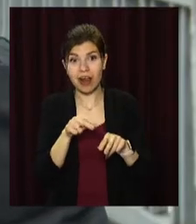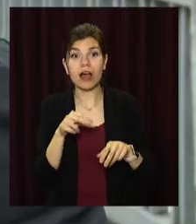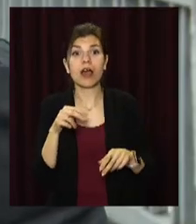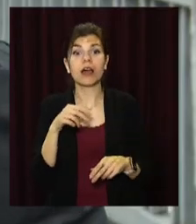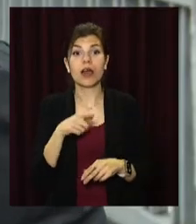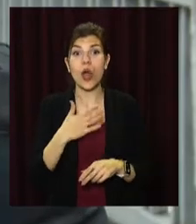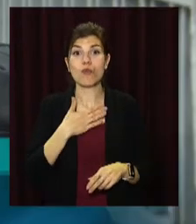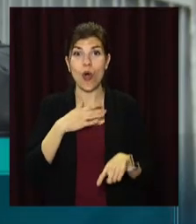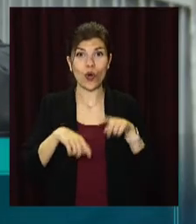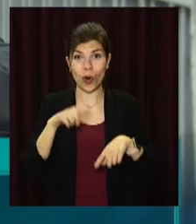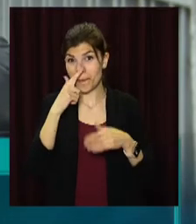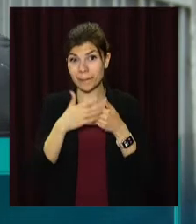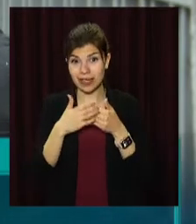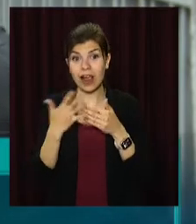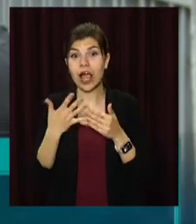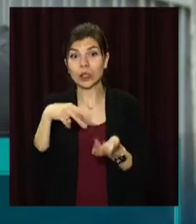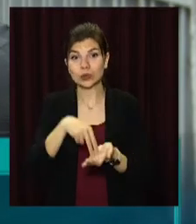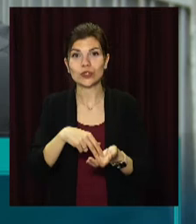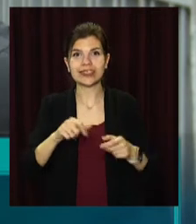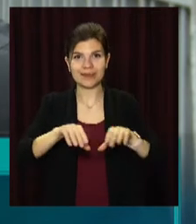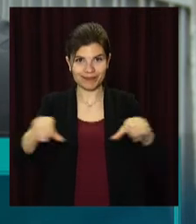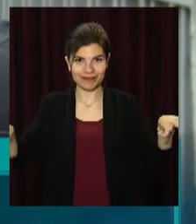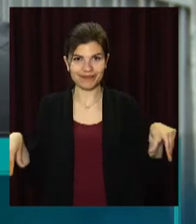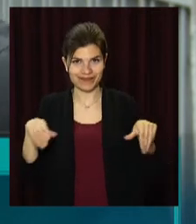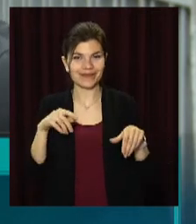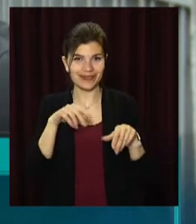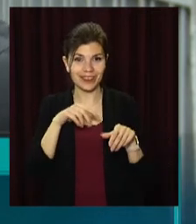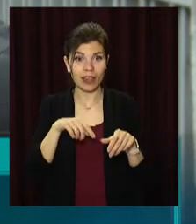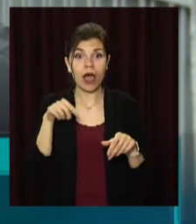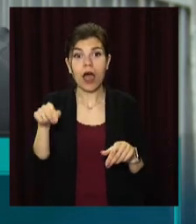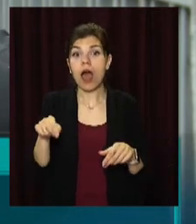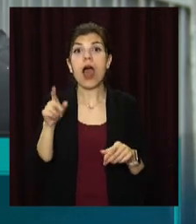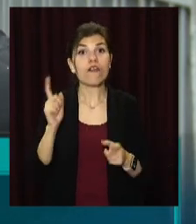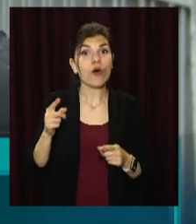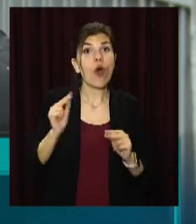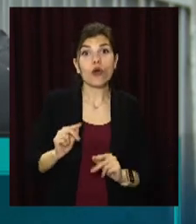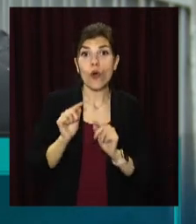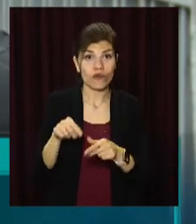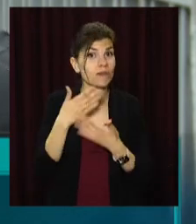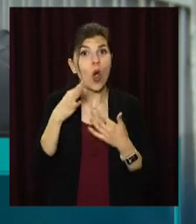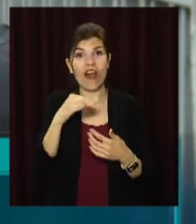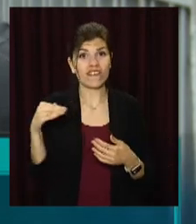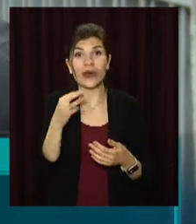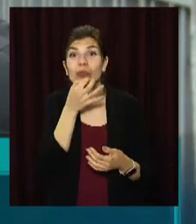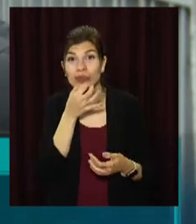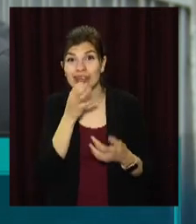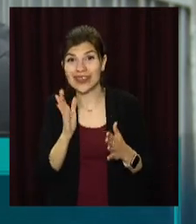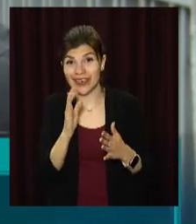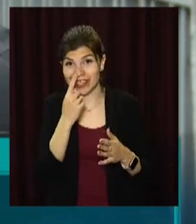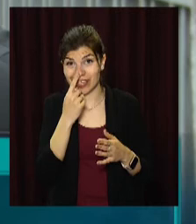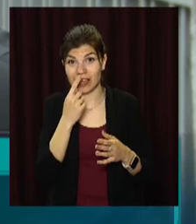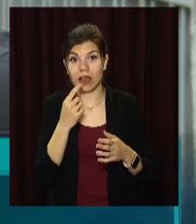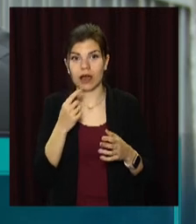жінка, моя близька родственниця, яка стояла за прилавком, оказалась нетрудоустроеною, не оформленою офіційно. І от із-за